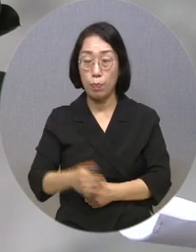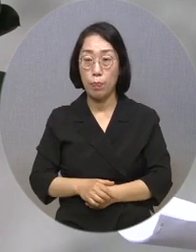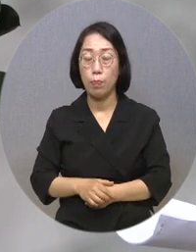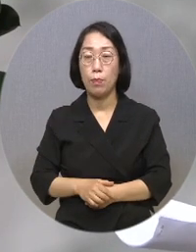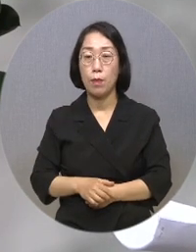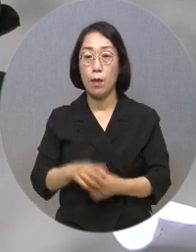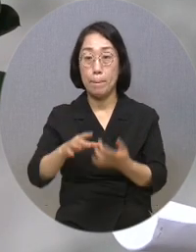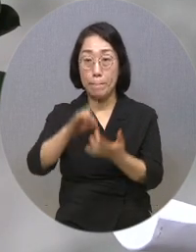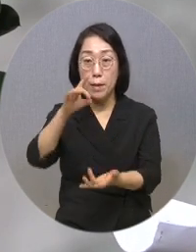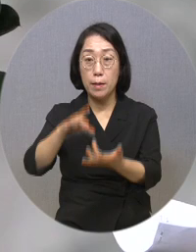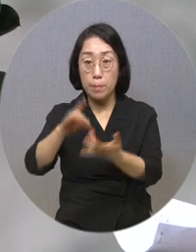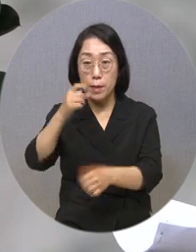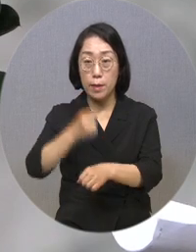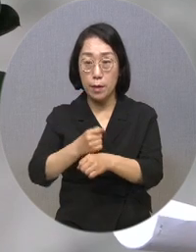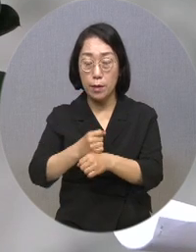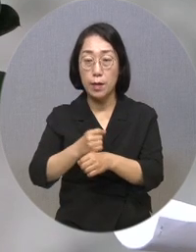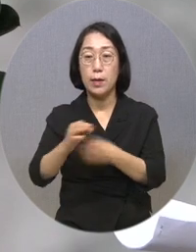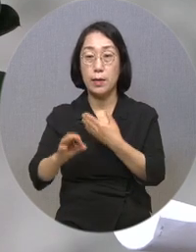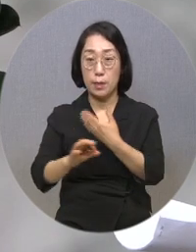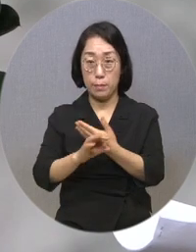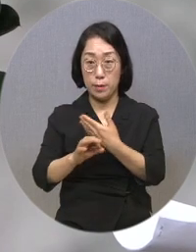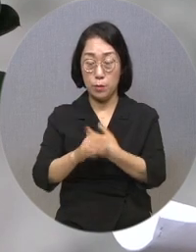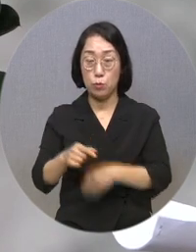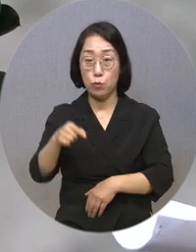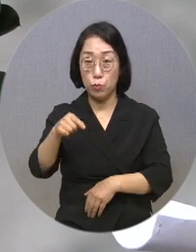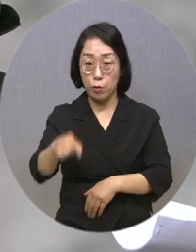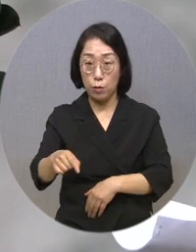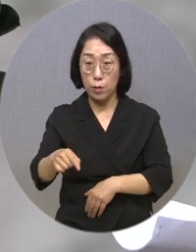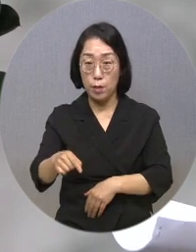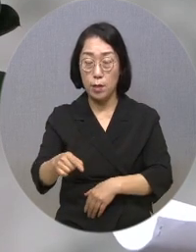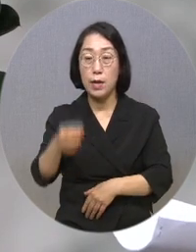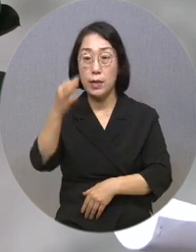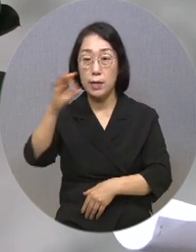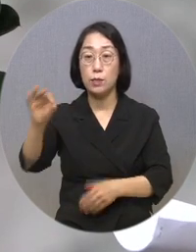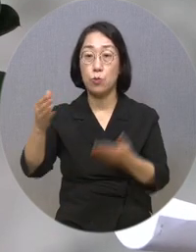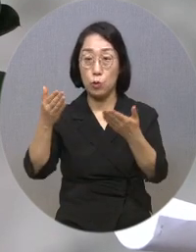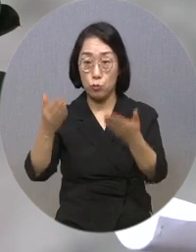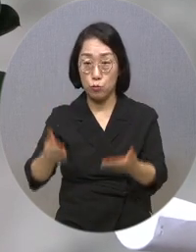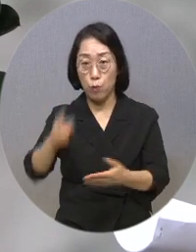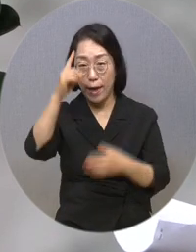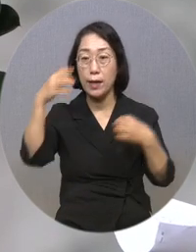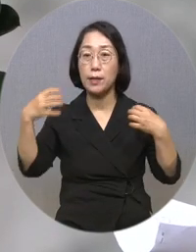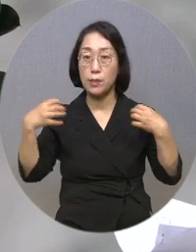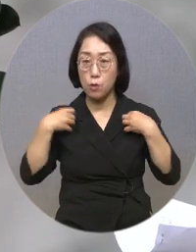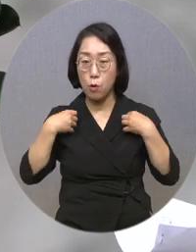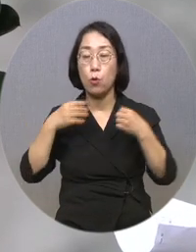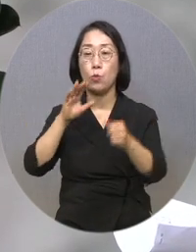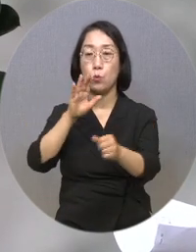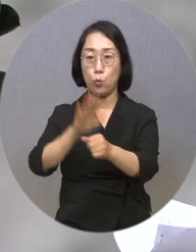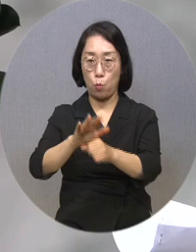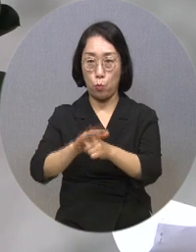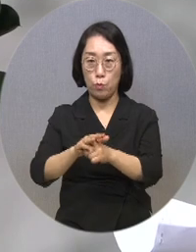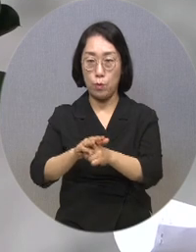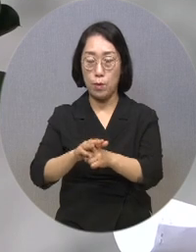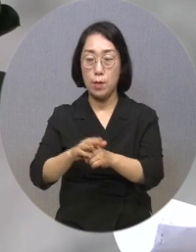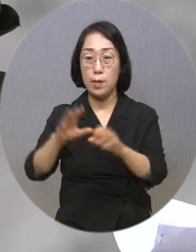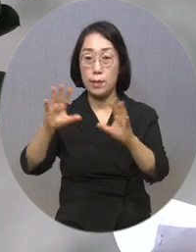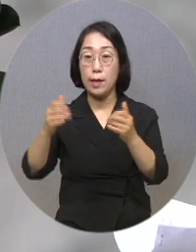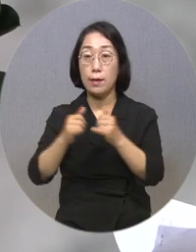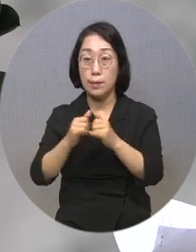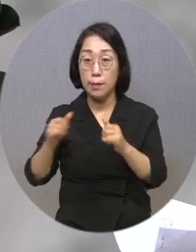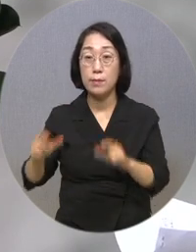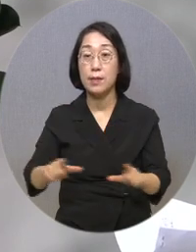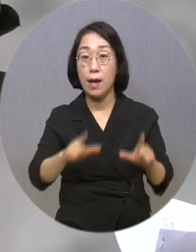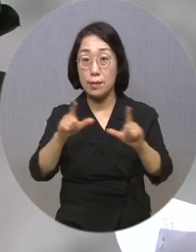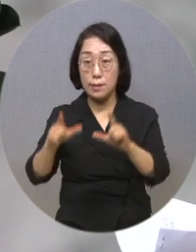한시적으로 버스 업체한테 재산권을 인정하면서 행정력을 미쳐서 도민의 발인 버스가 제대로 제때에